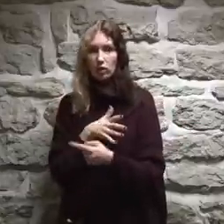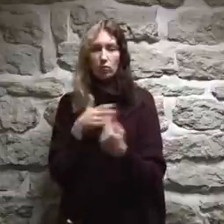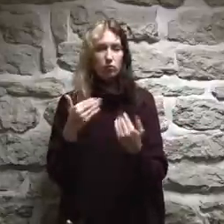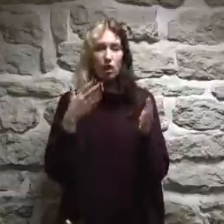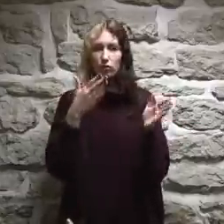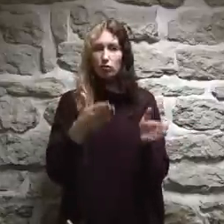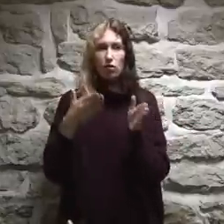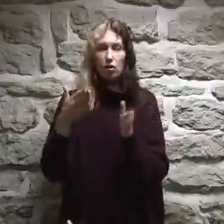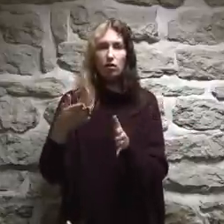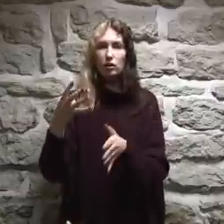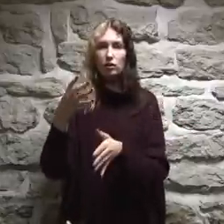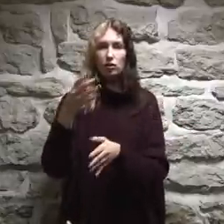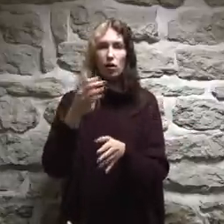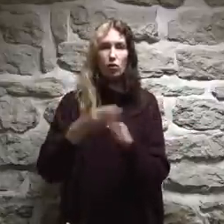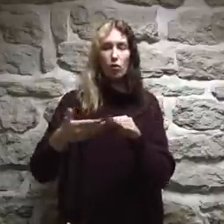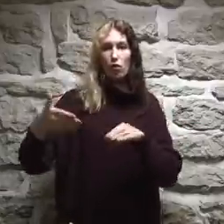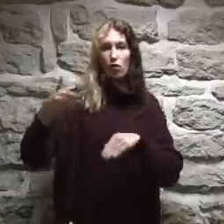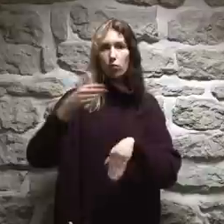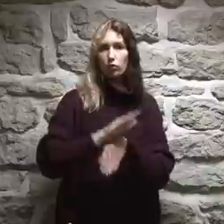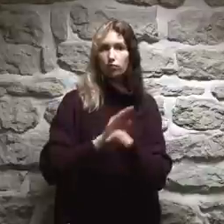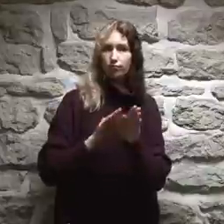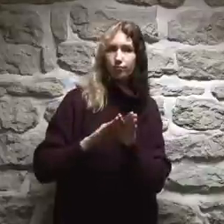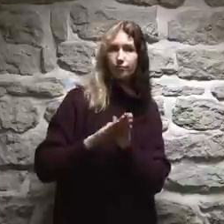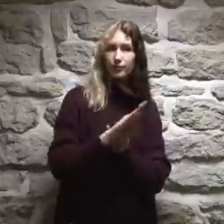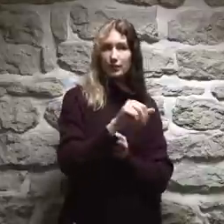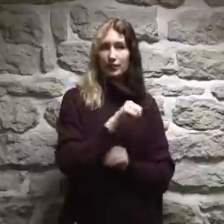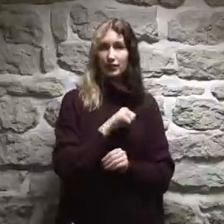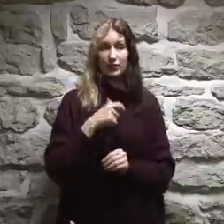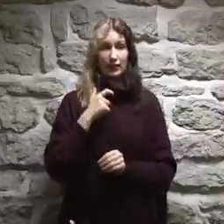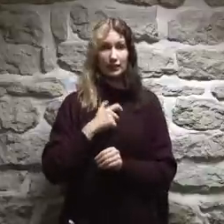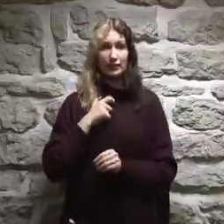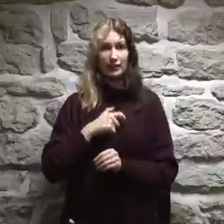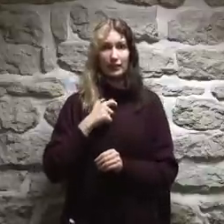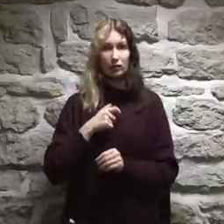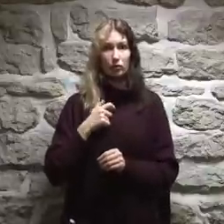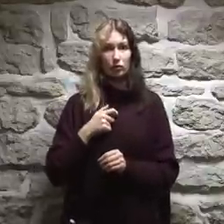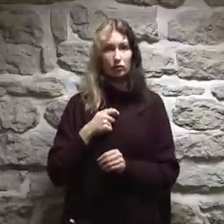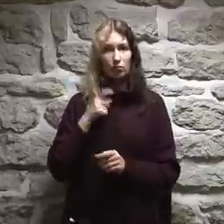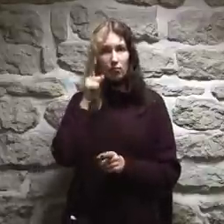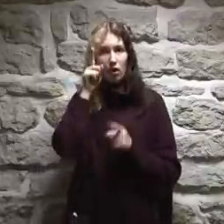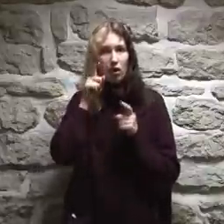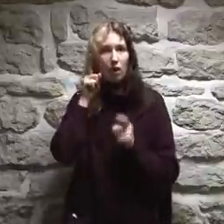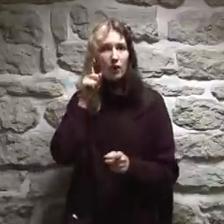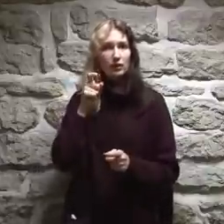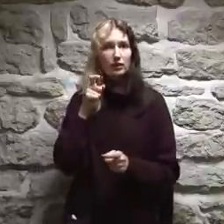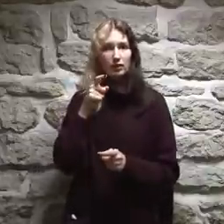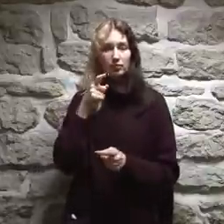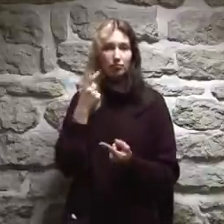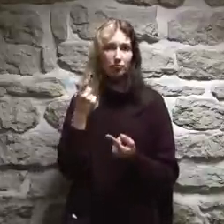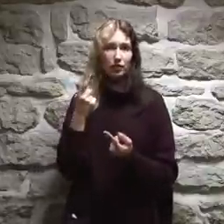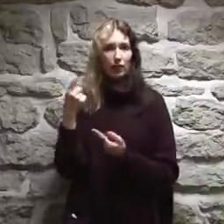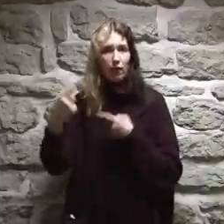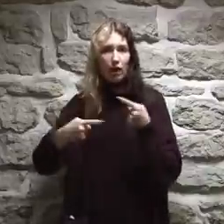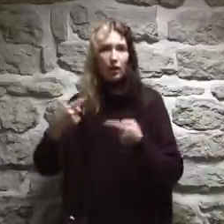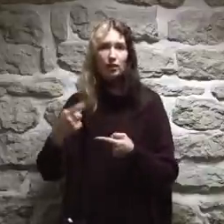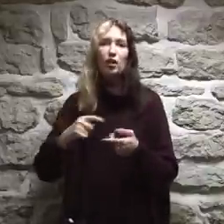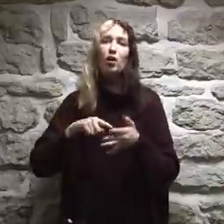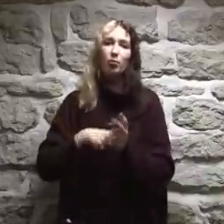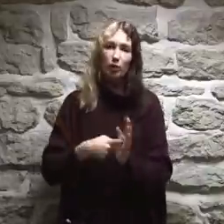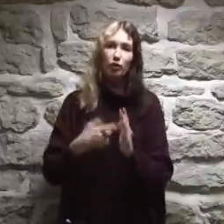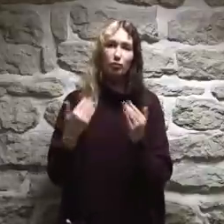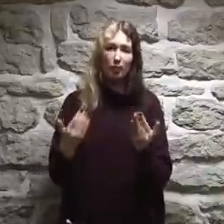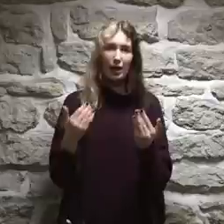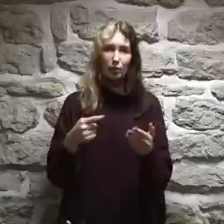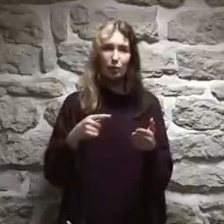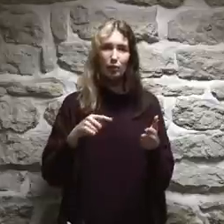kasv, nagu mina isiklikult ka siin ennustasin ja vaidlesin, et see tõttu me sidusimegi selle kriteeriumitega.